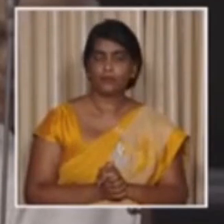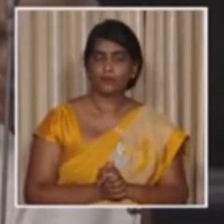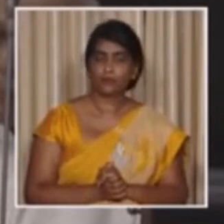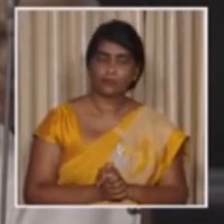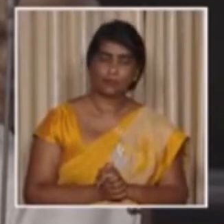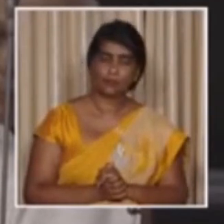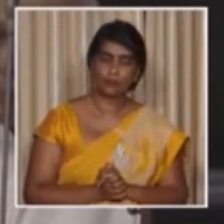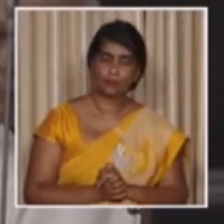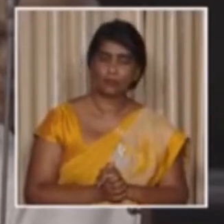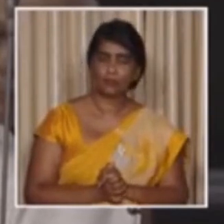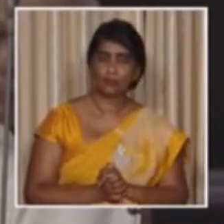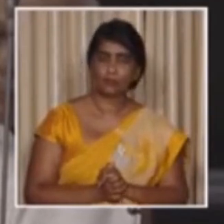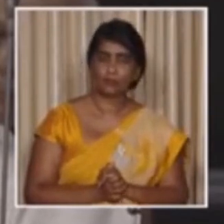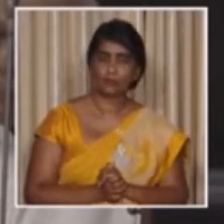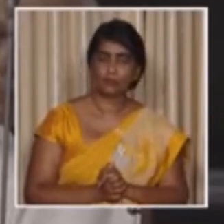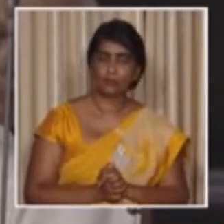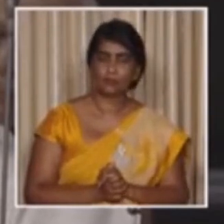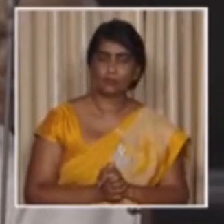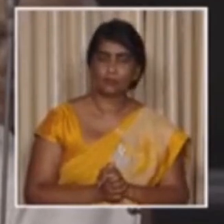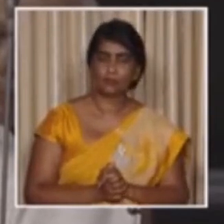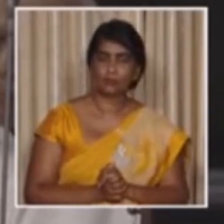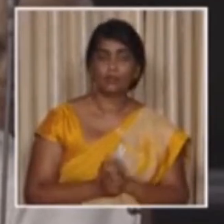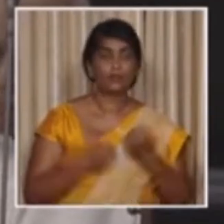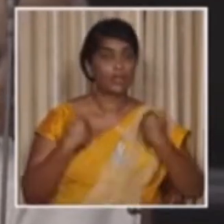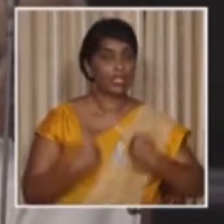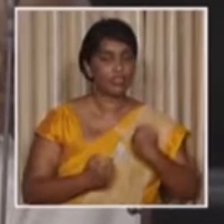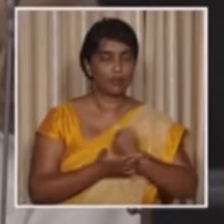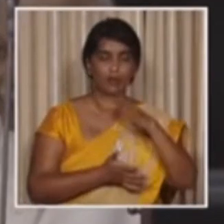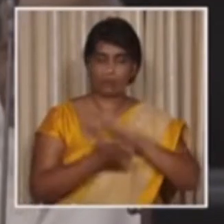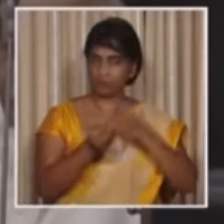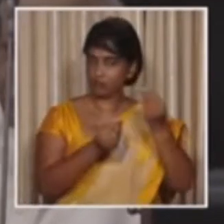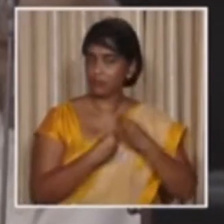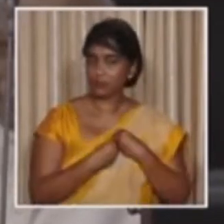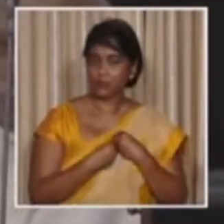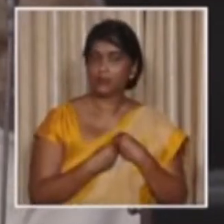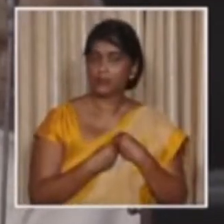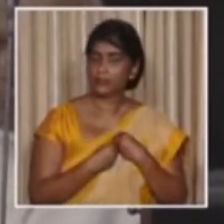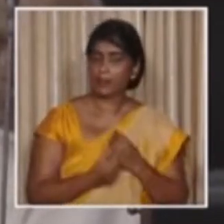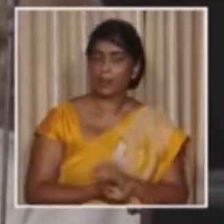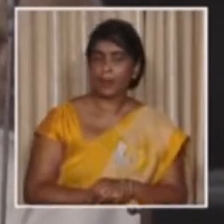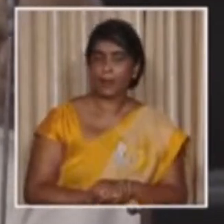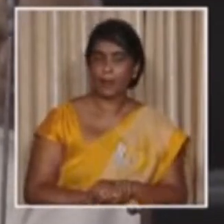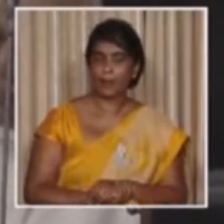ඊළඟට මේ ඊට පස්සේ සභාපතිතුමා ඇව්වා. මේ